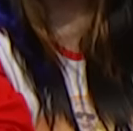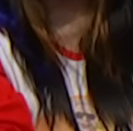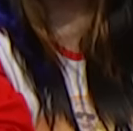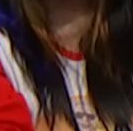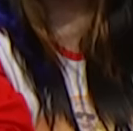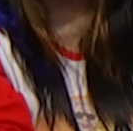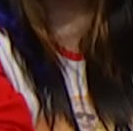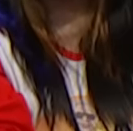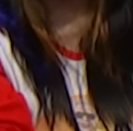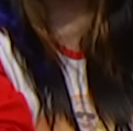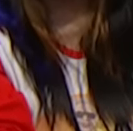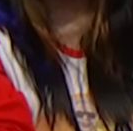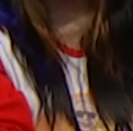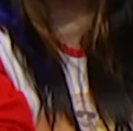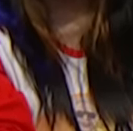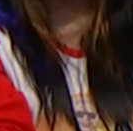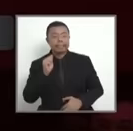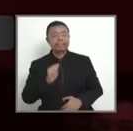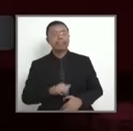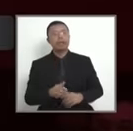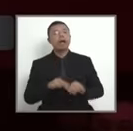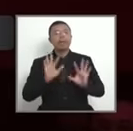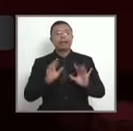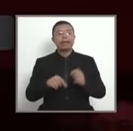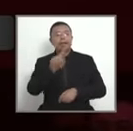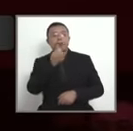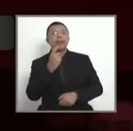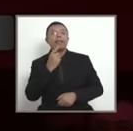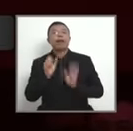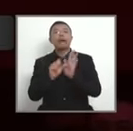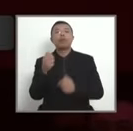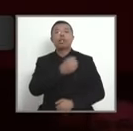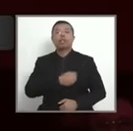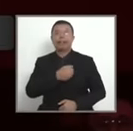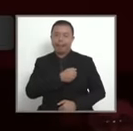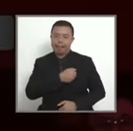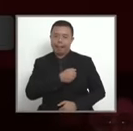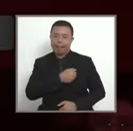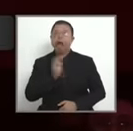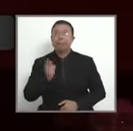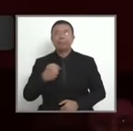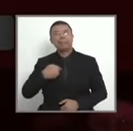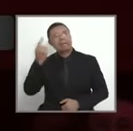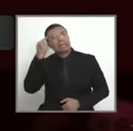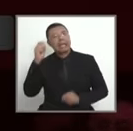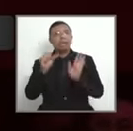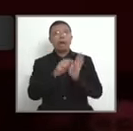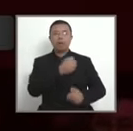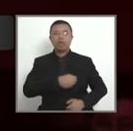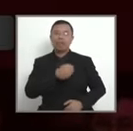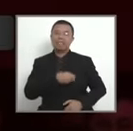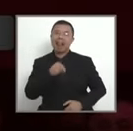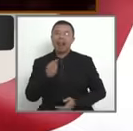capres ini kenapa Ganjar pranowo menanyakan soal Bansos itu kepada Eh Pak Anis bukan kepada Pak